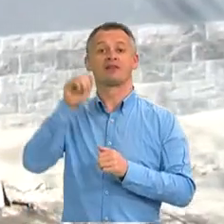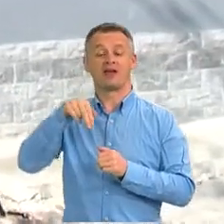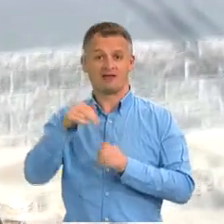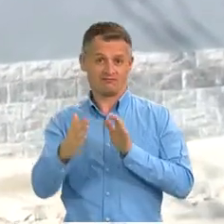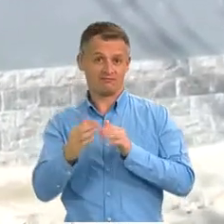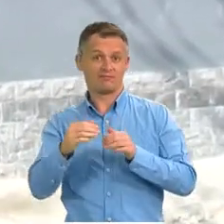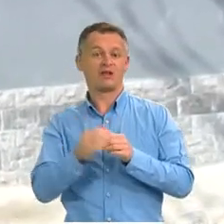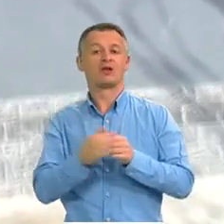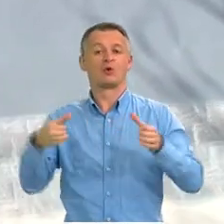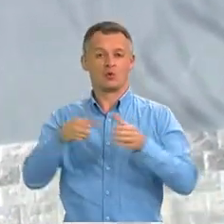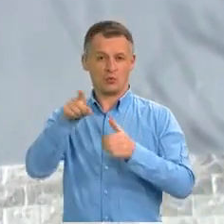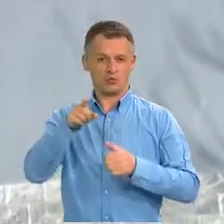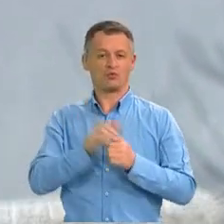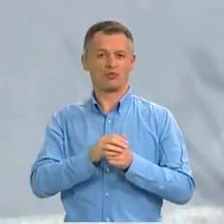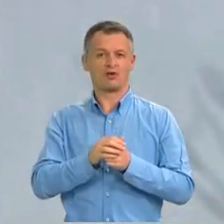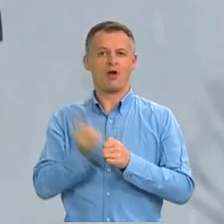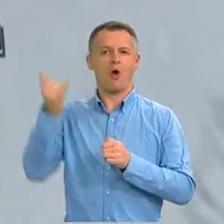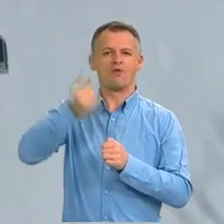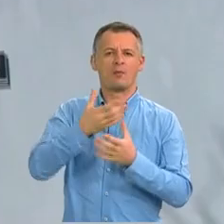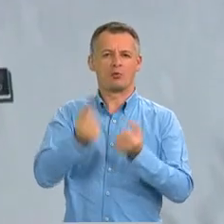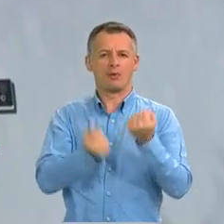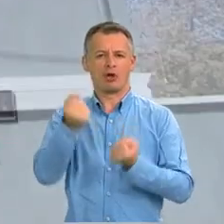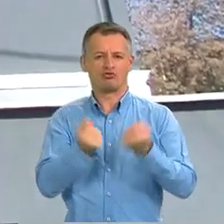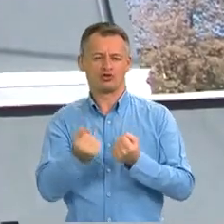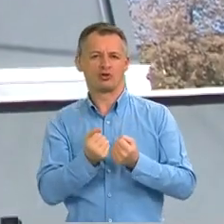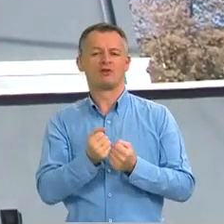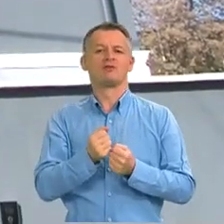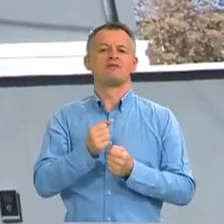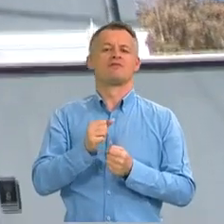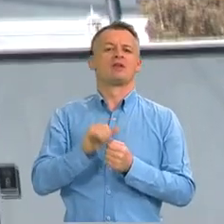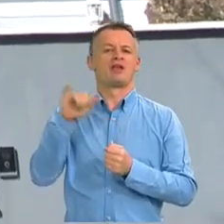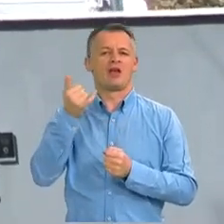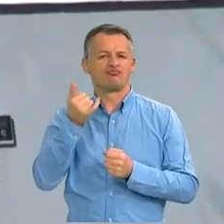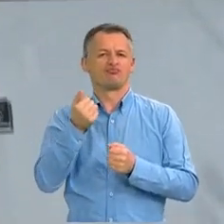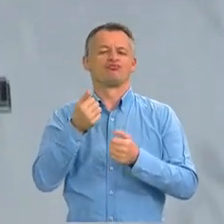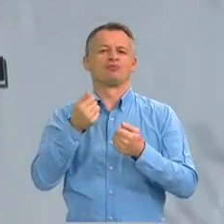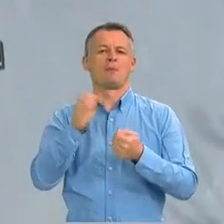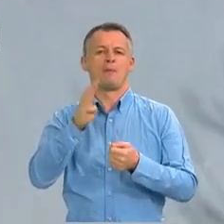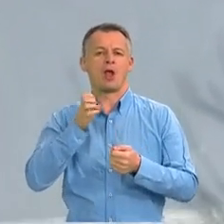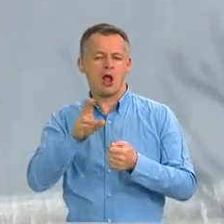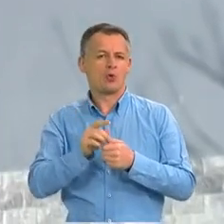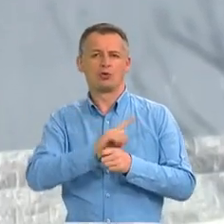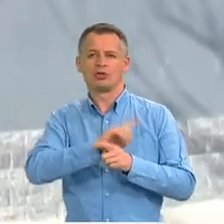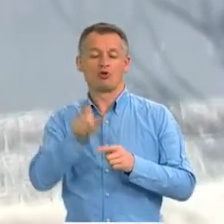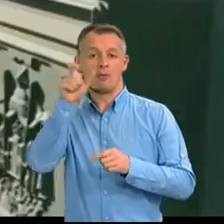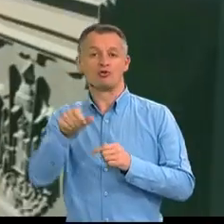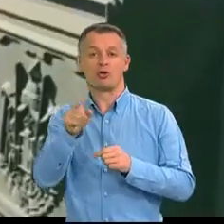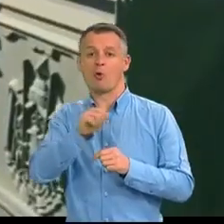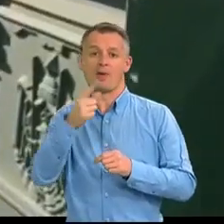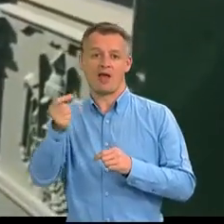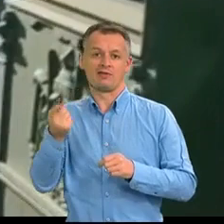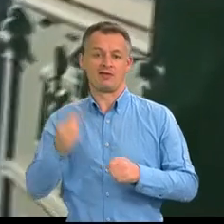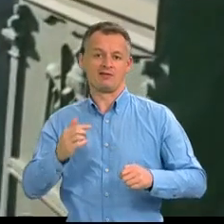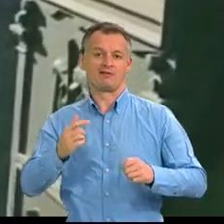de la DIICOT, Iași, Vaslui și Bacău. Niciun anchetator nu a părăsit imobilul.